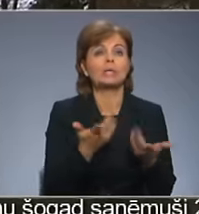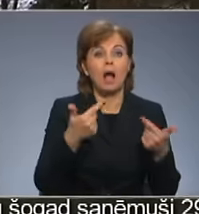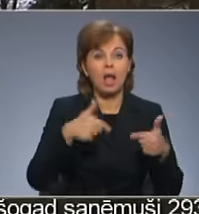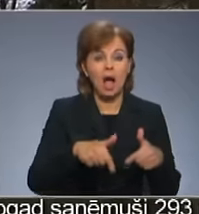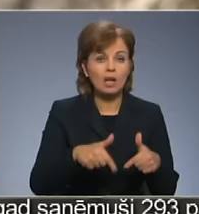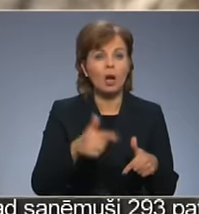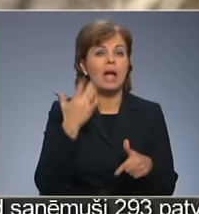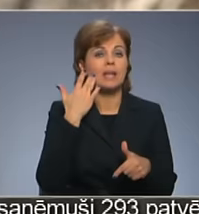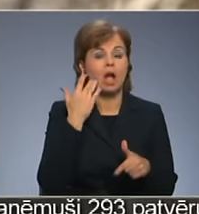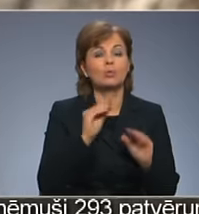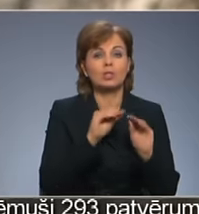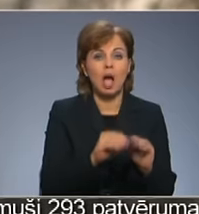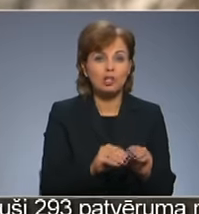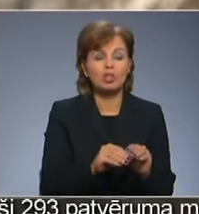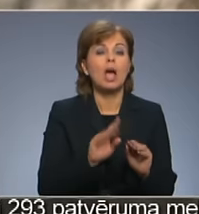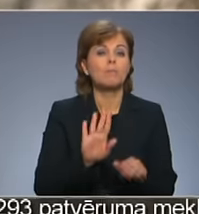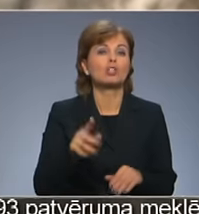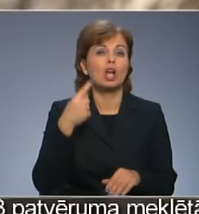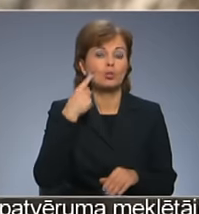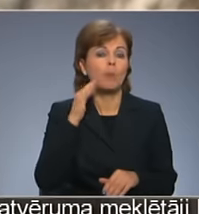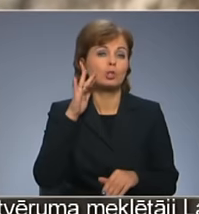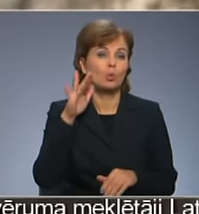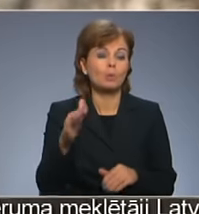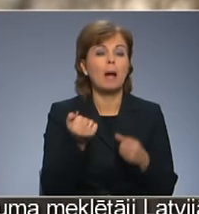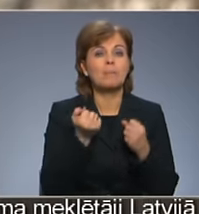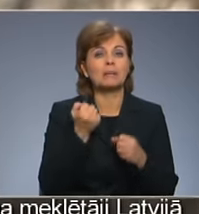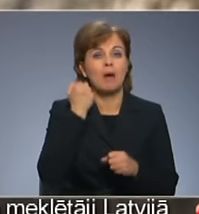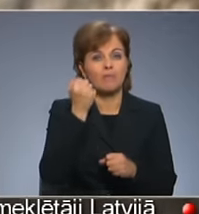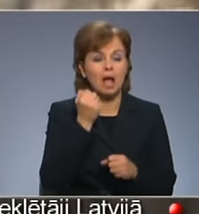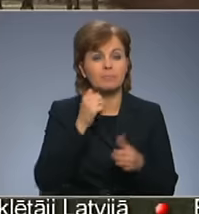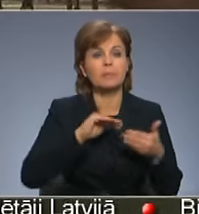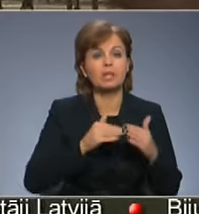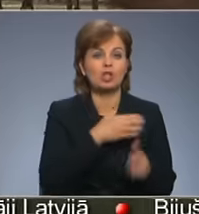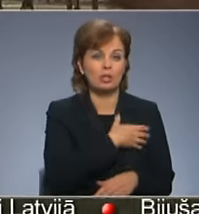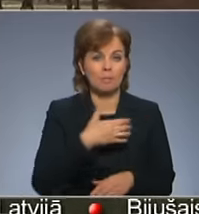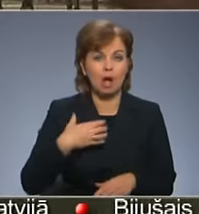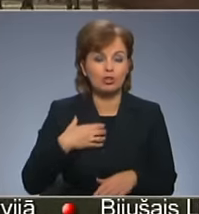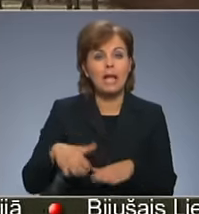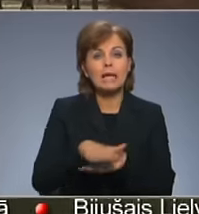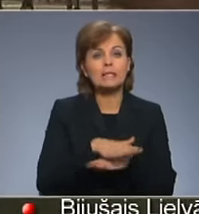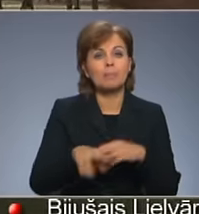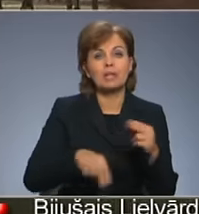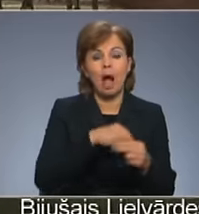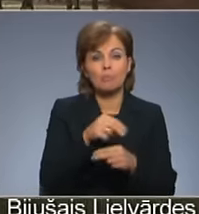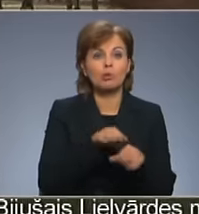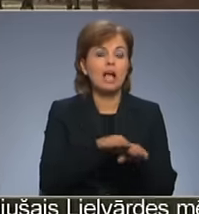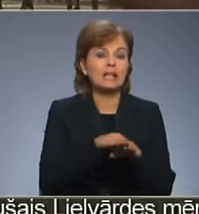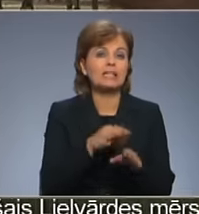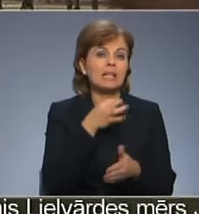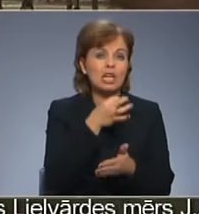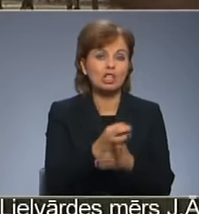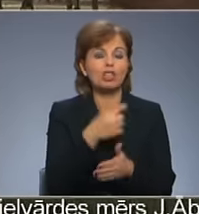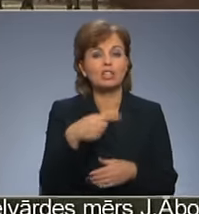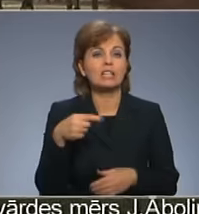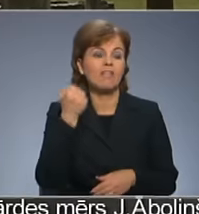noteiktu jēgu stādīts. Pie šādas domas šķiet, tad arī turpmāk pieturēsies Valmieras pilsētas pašvaldība, jo sabiedriskajā apspriešanā līdzīgi izteikušies arī